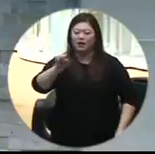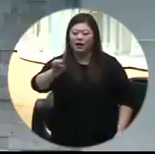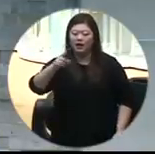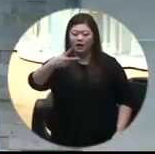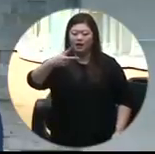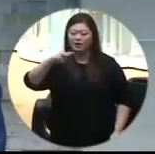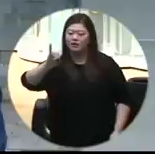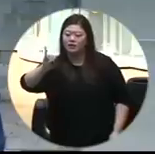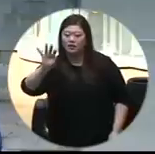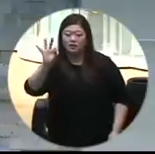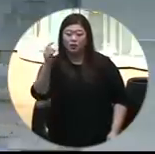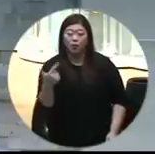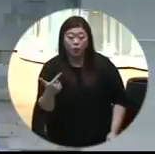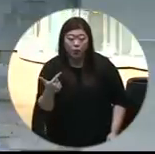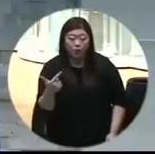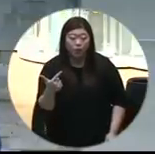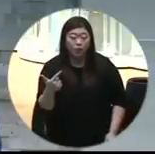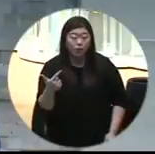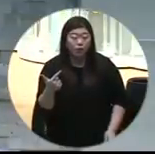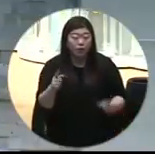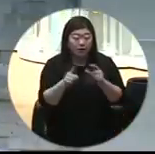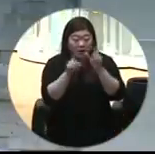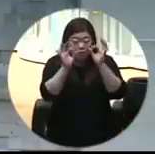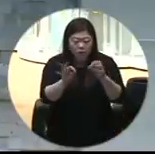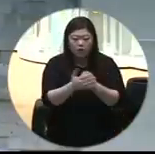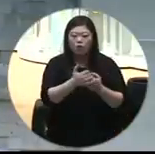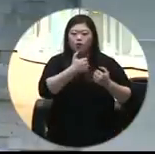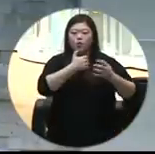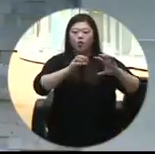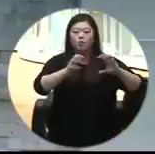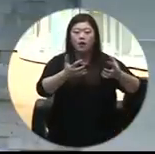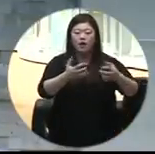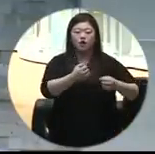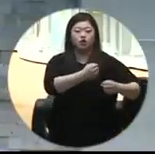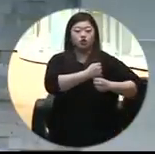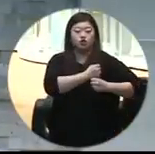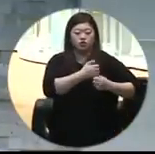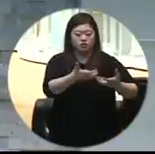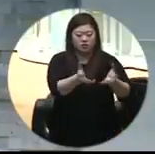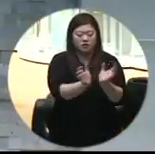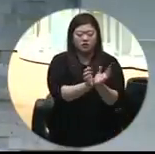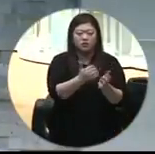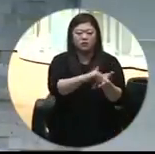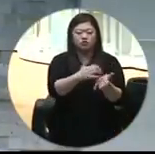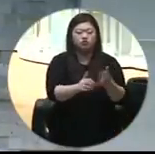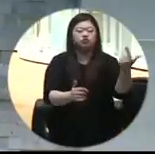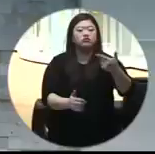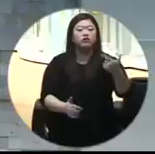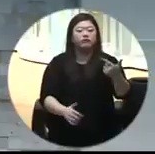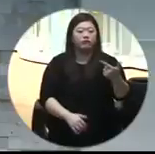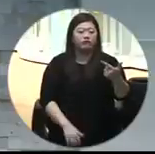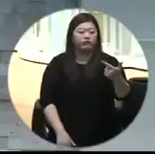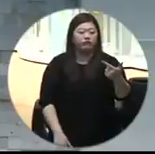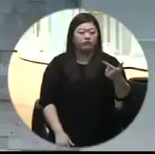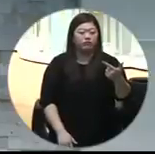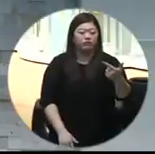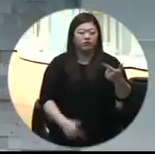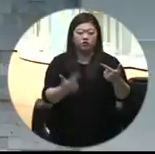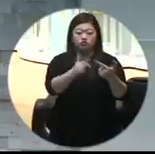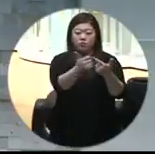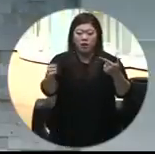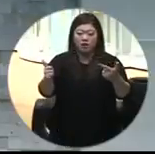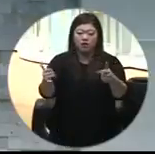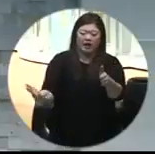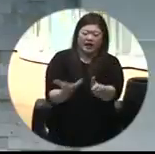로마 군병 6천 명을 단위로 말하는 군단이에요. 군단. 그러니까